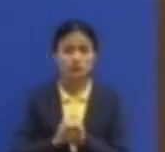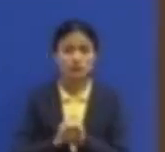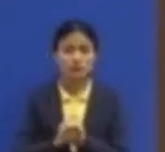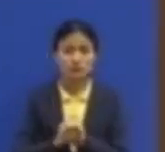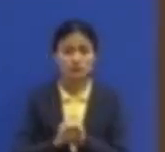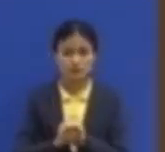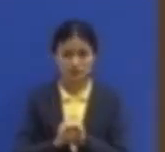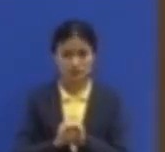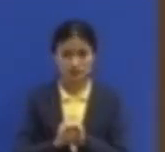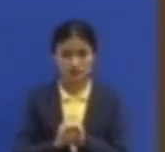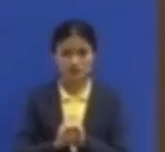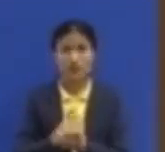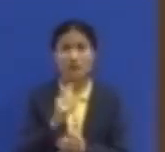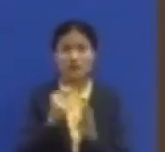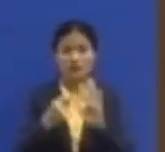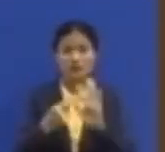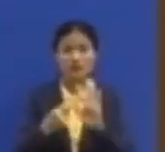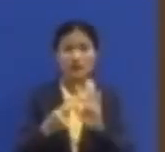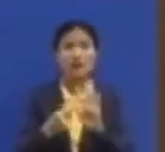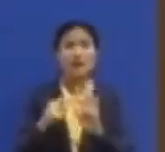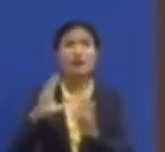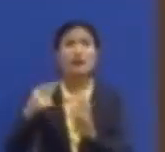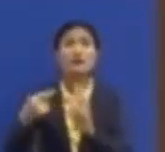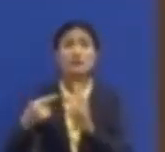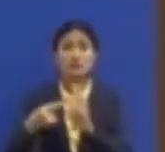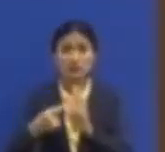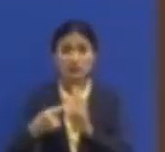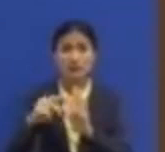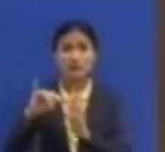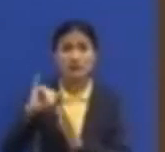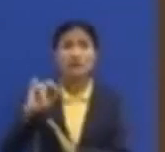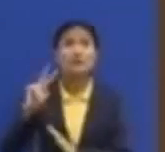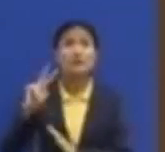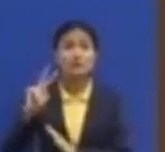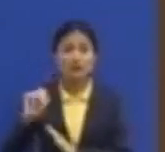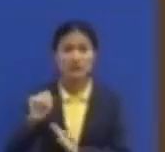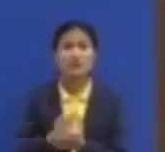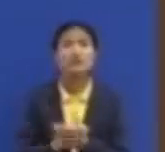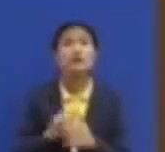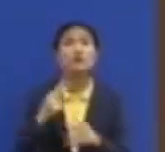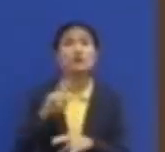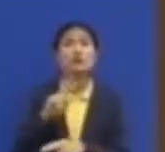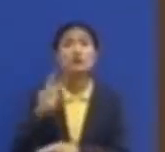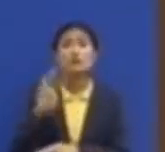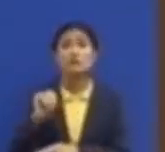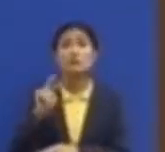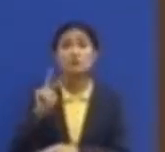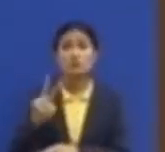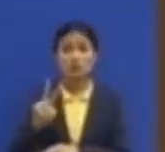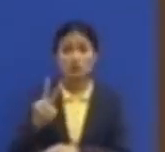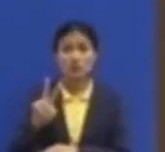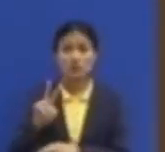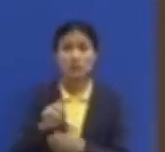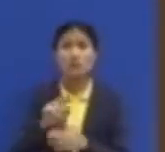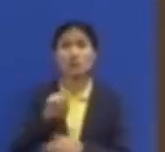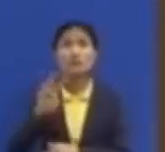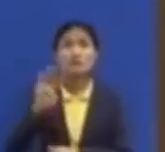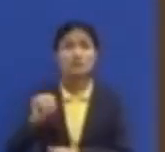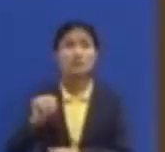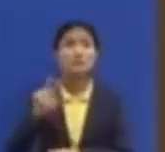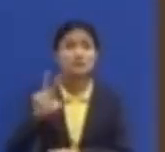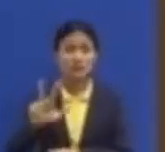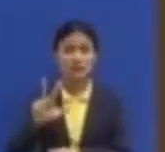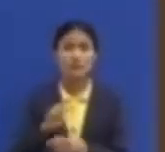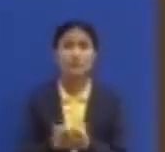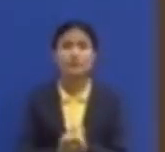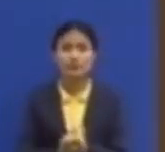ในศรีสุข242พลโทอัมพลชูปทุม 243น